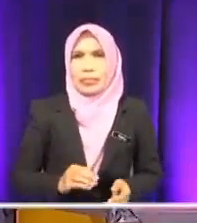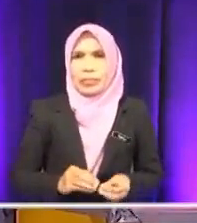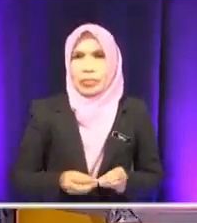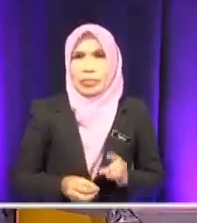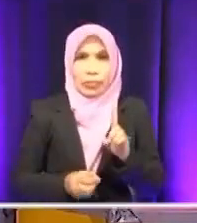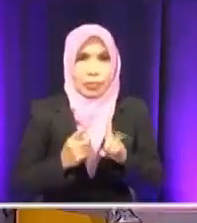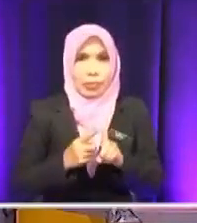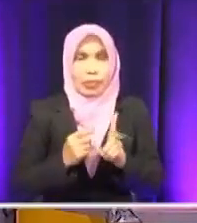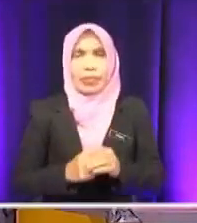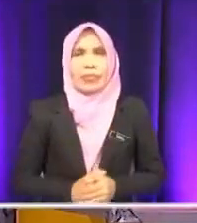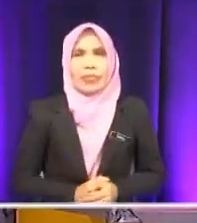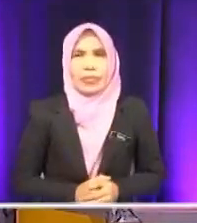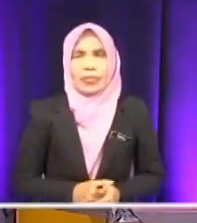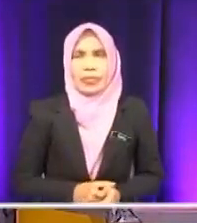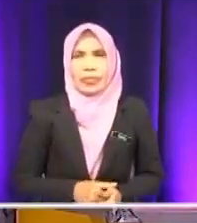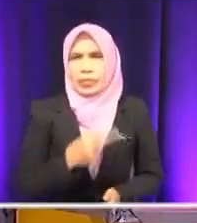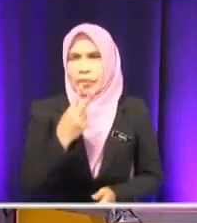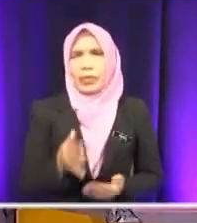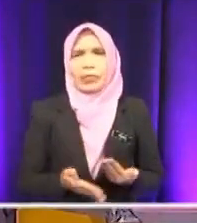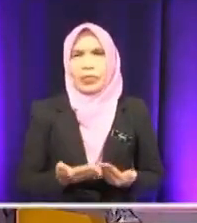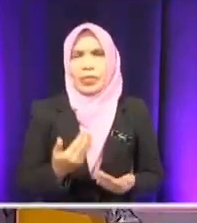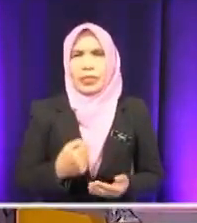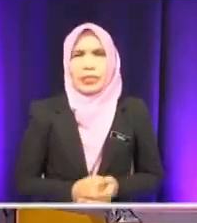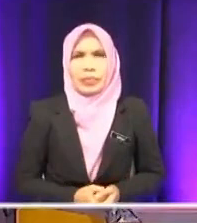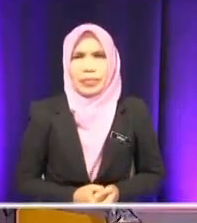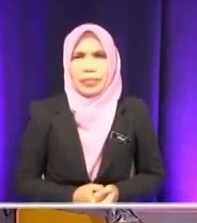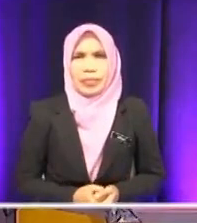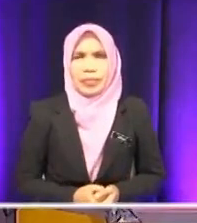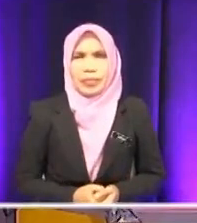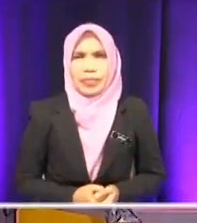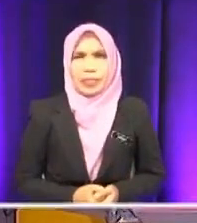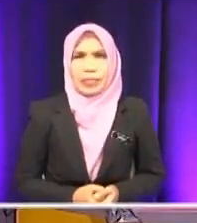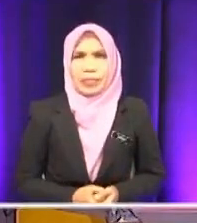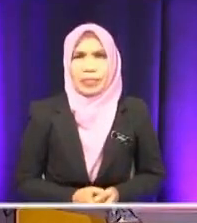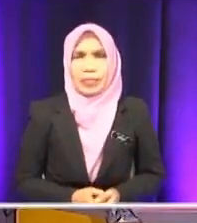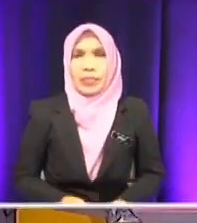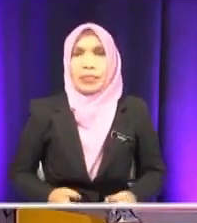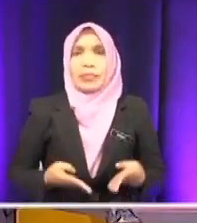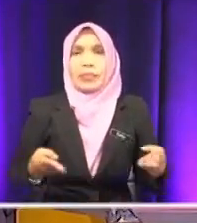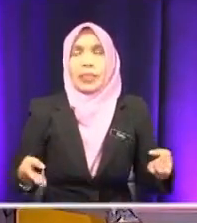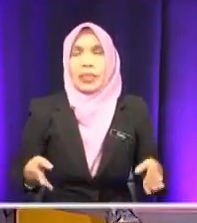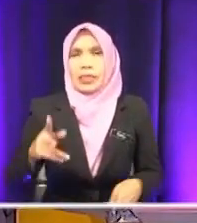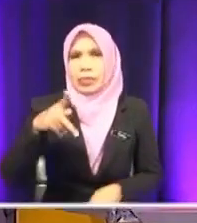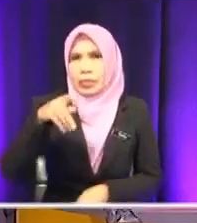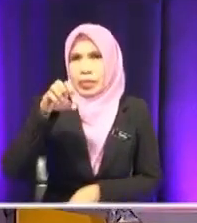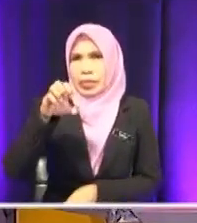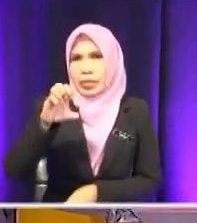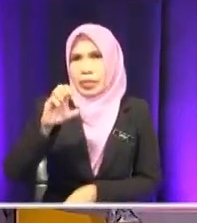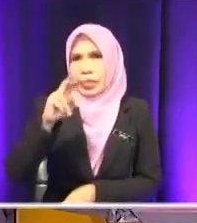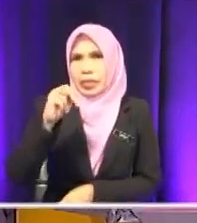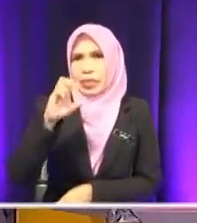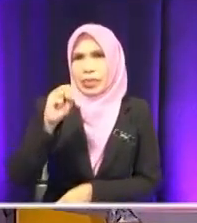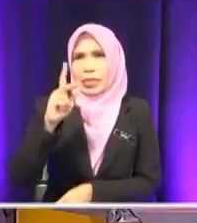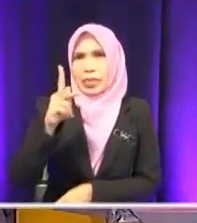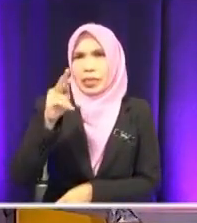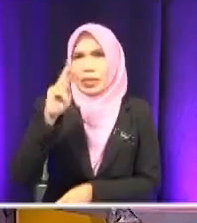nampak berikut adalah maklumat tentang bahasa penskrip time program confite dan web yang dilaksanakan pada komputer pengguna